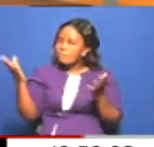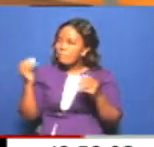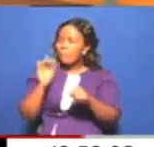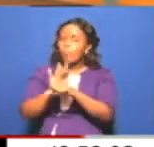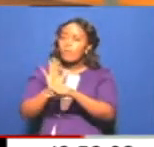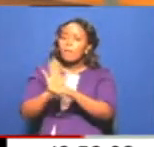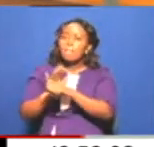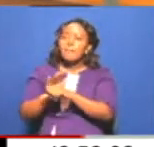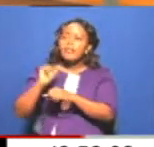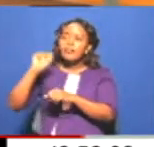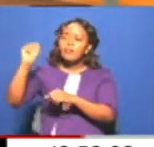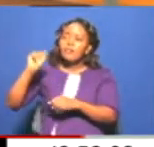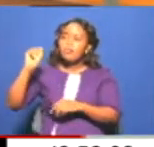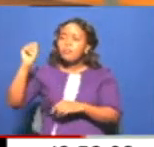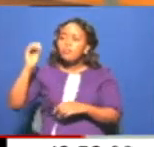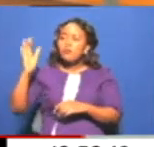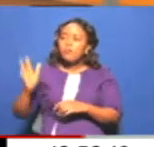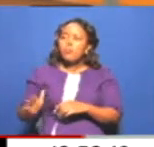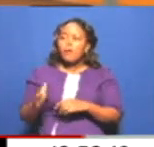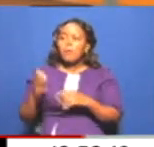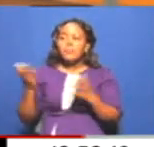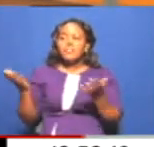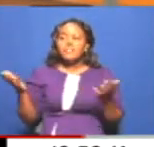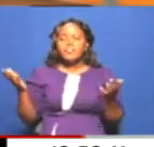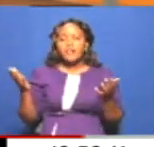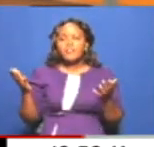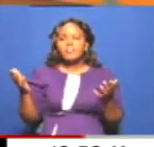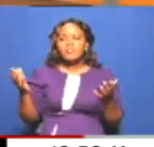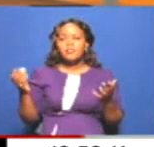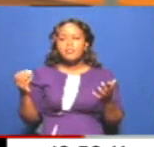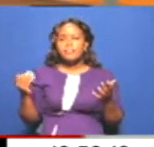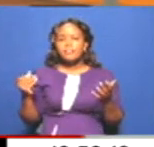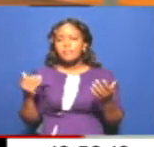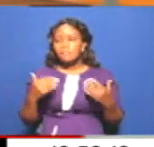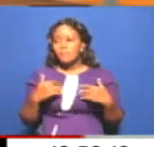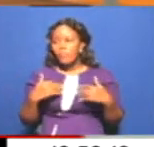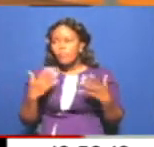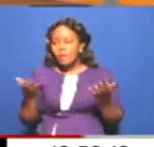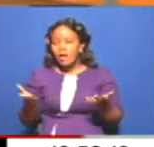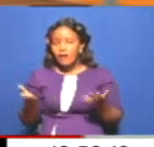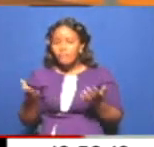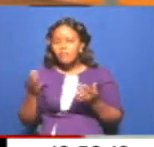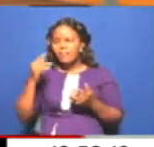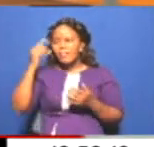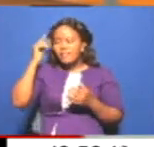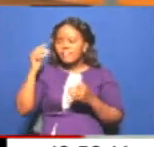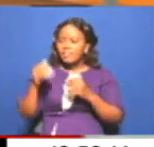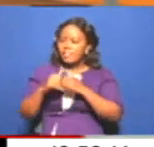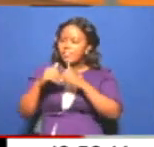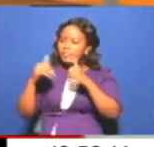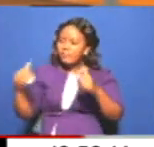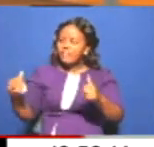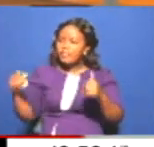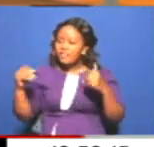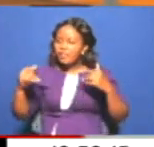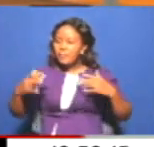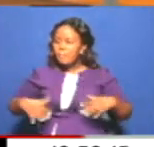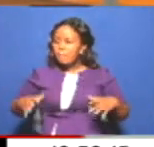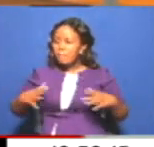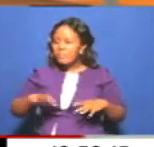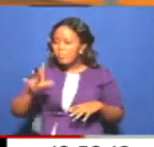wanasiasa utapata kwamba wanajizolea kura zao kutokana na kwamba wanawagawanya wananchi pale mashinani.